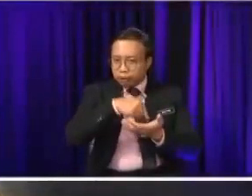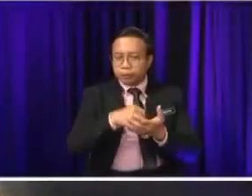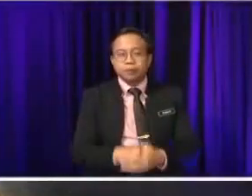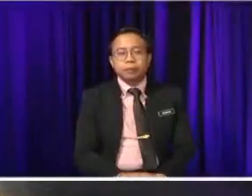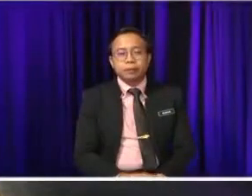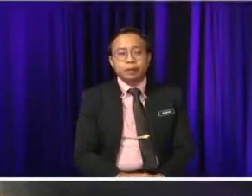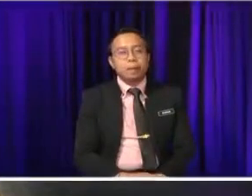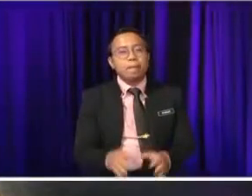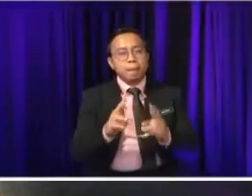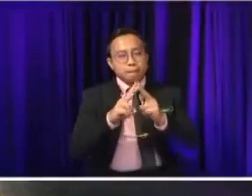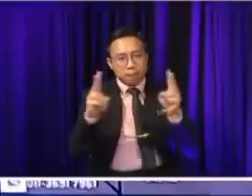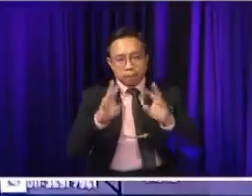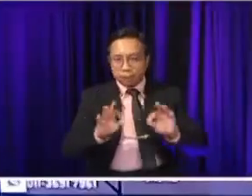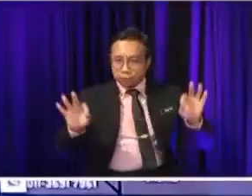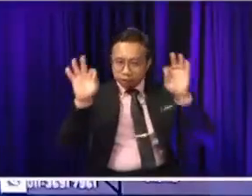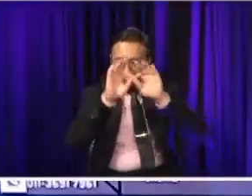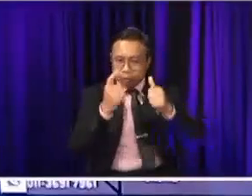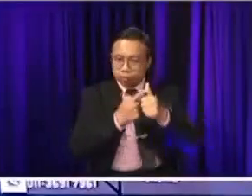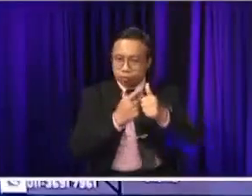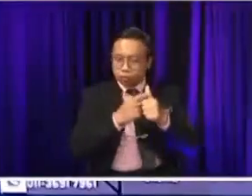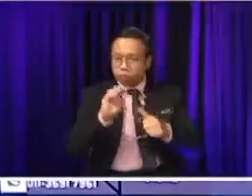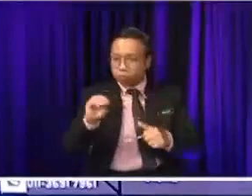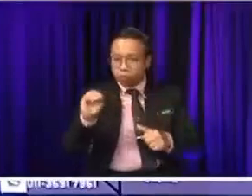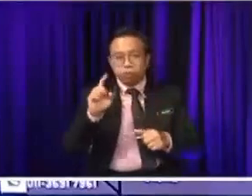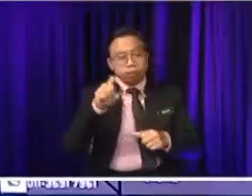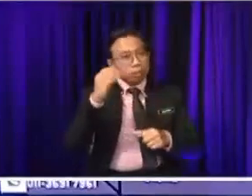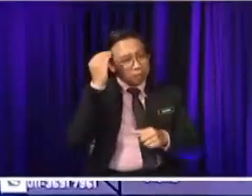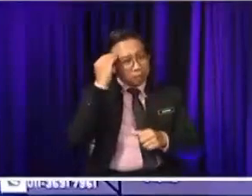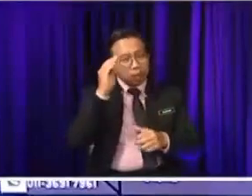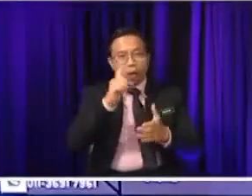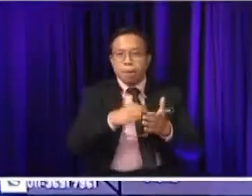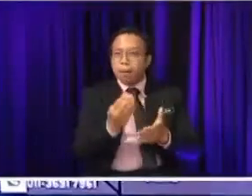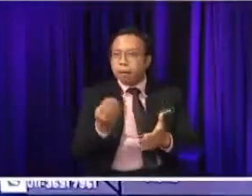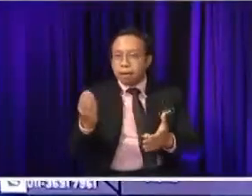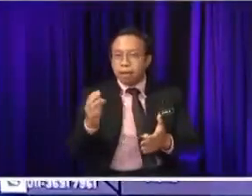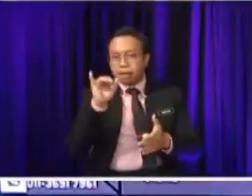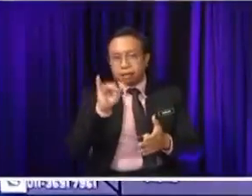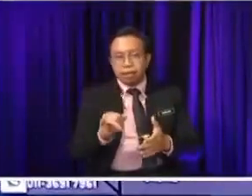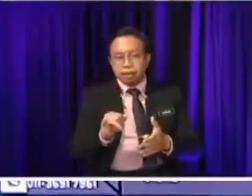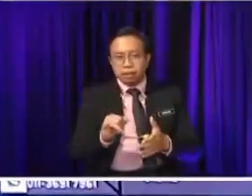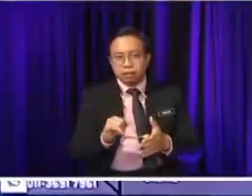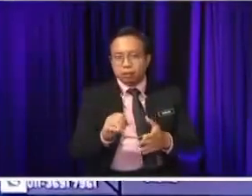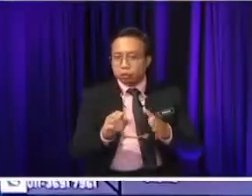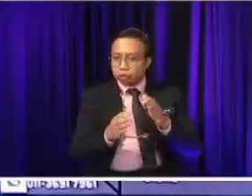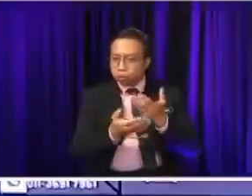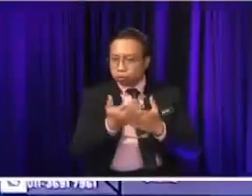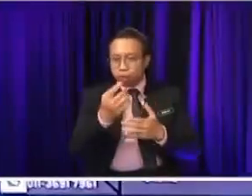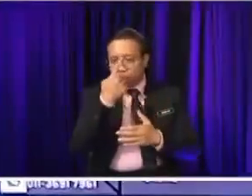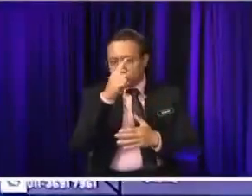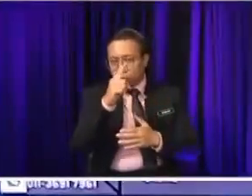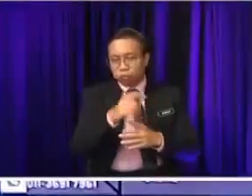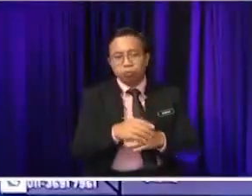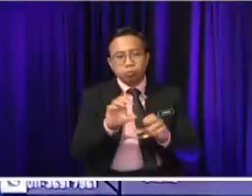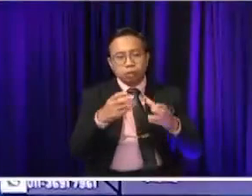paling penting pertama murid mengetahui apakah bahan yang sesuai untuk menghasilkan iklan yang